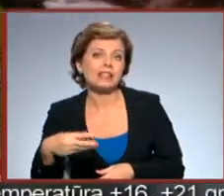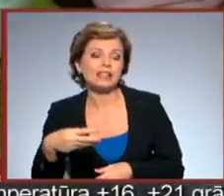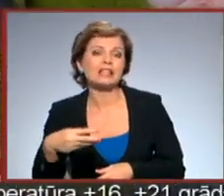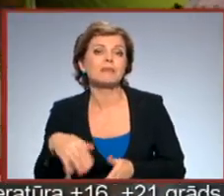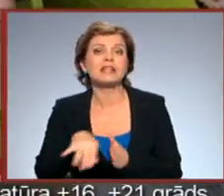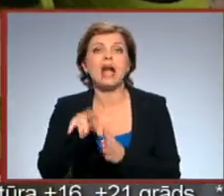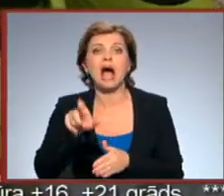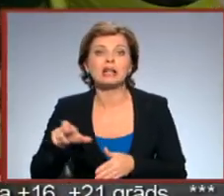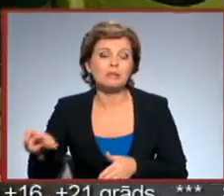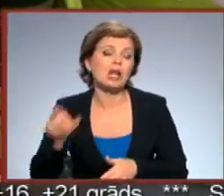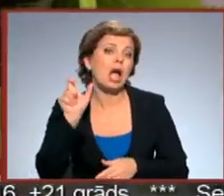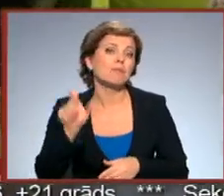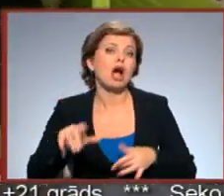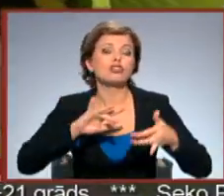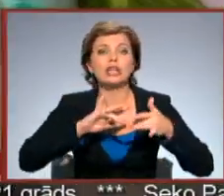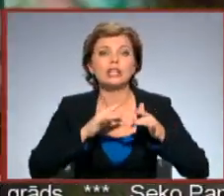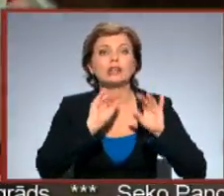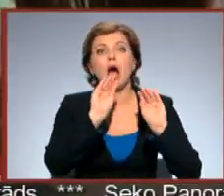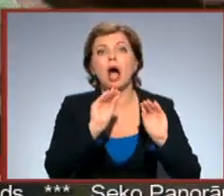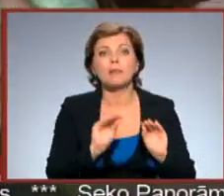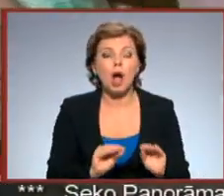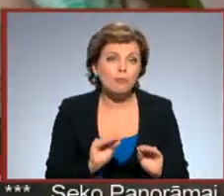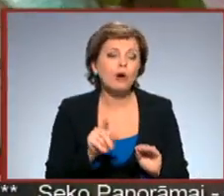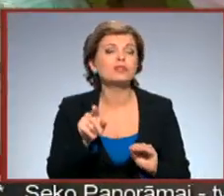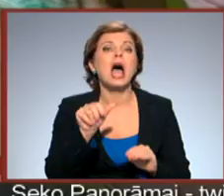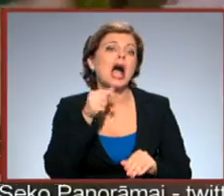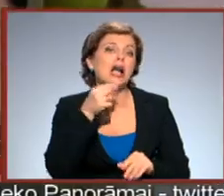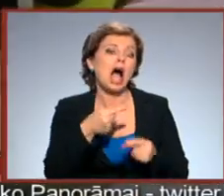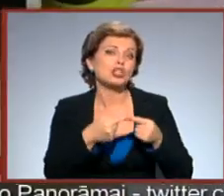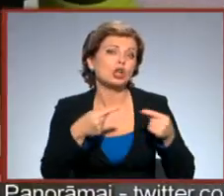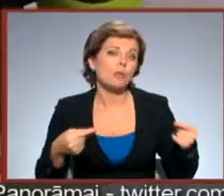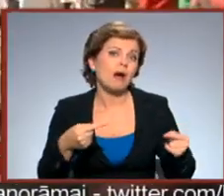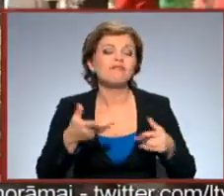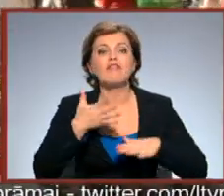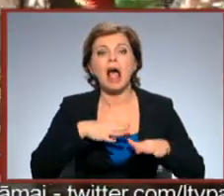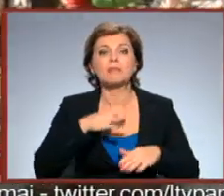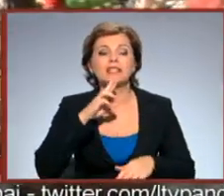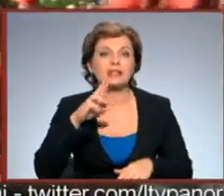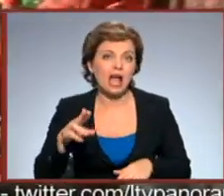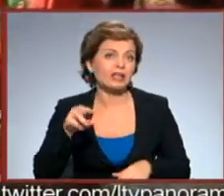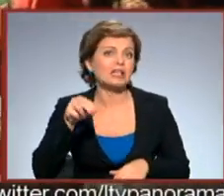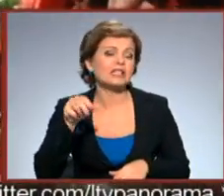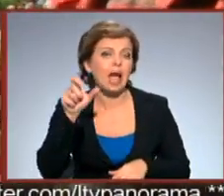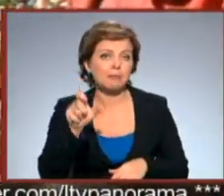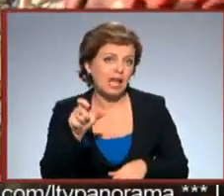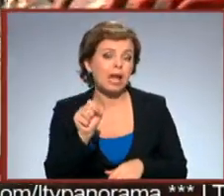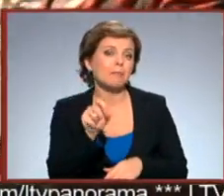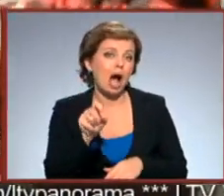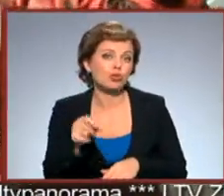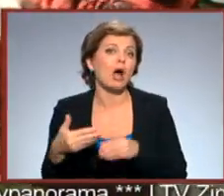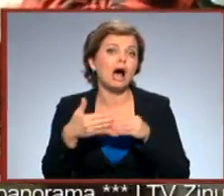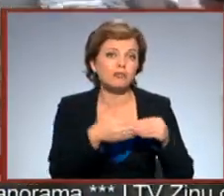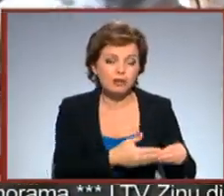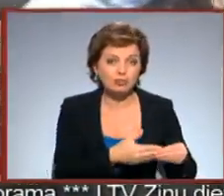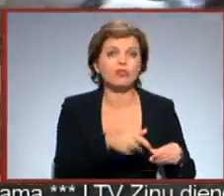paši visbiežāk internetā apkopo savas gastronomiskās vēlmes nākamajai nedēļai. Tad zemnieki viņiem pasūtīto atved, dežuranti